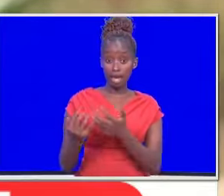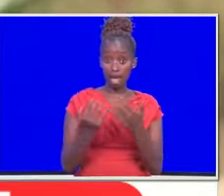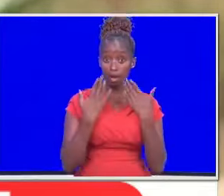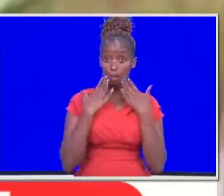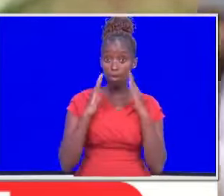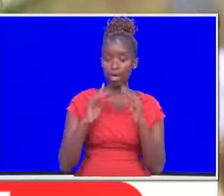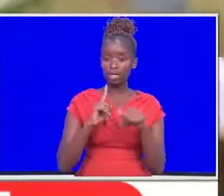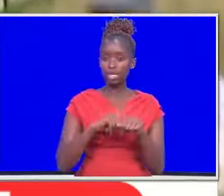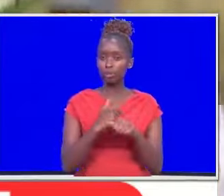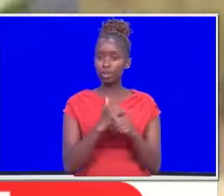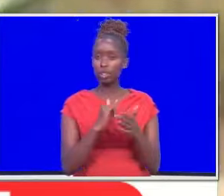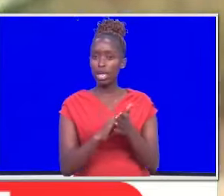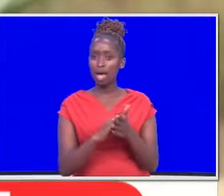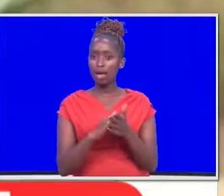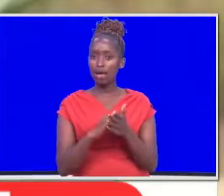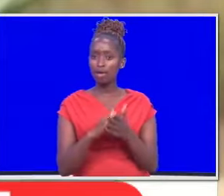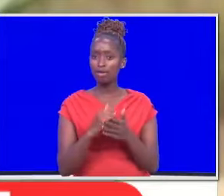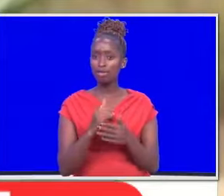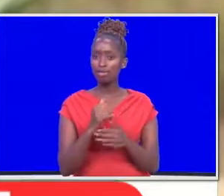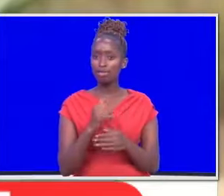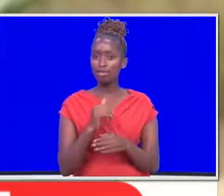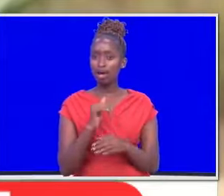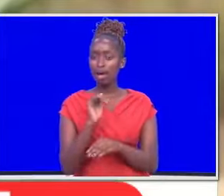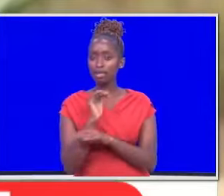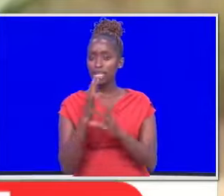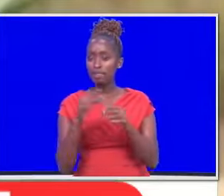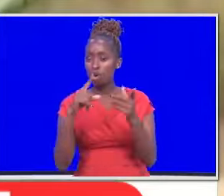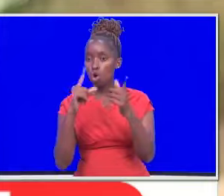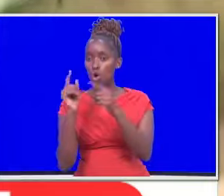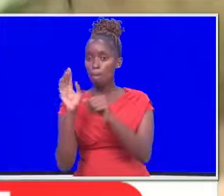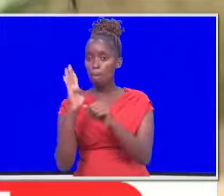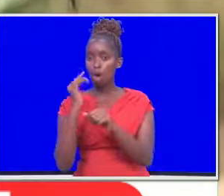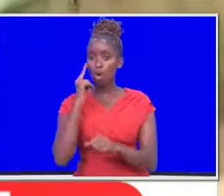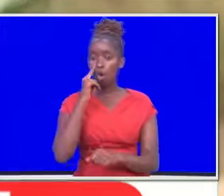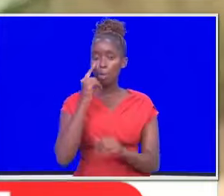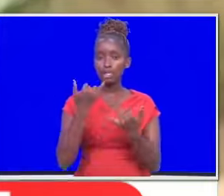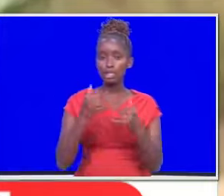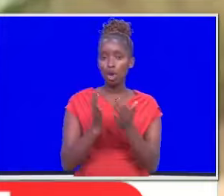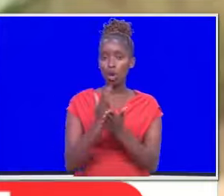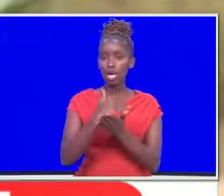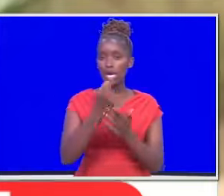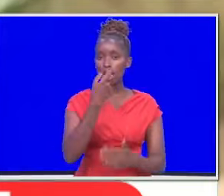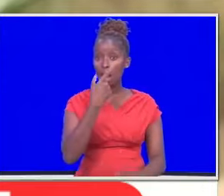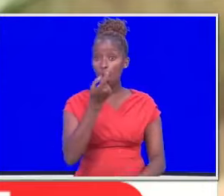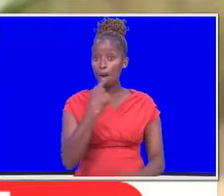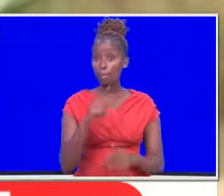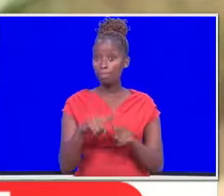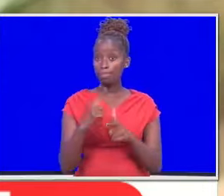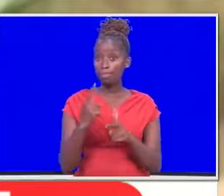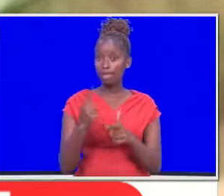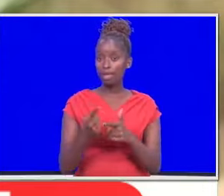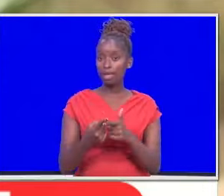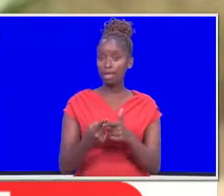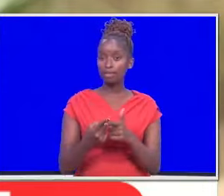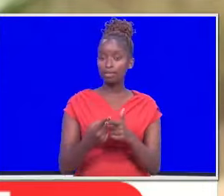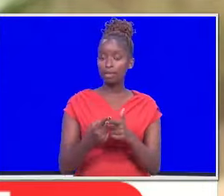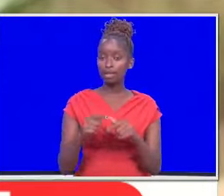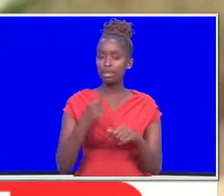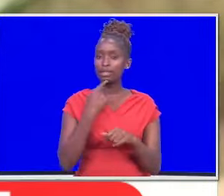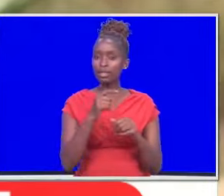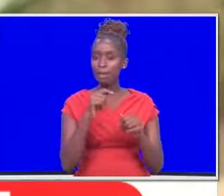mtoto nikamwambia narudi kwa nyumba kuchukua zile madawa ziko pale zenye nilipewa the last night. Mimi nikamwambia ni sawa, sikatai kwenda